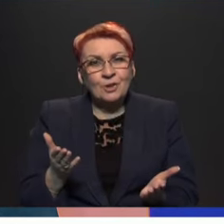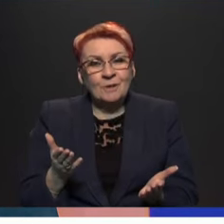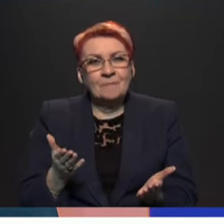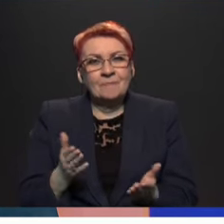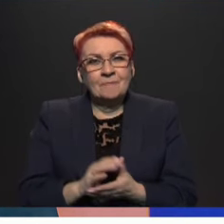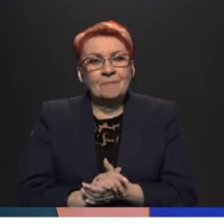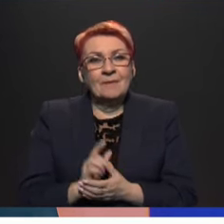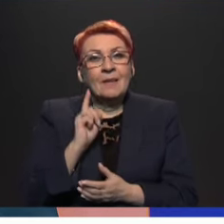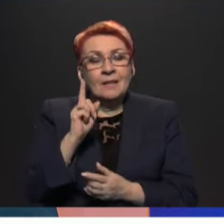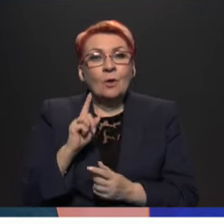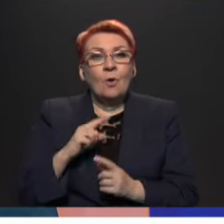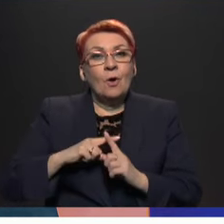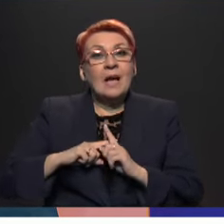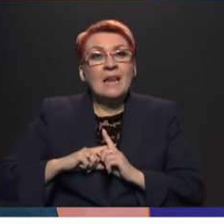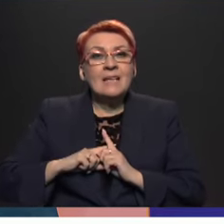крестик,